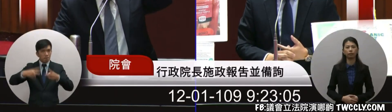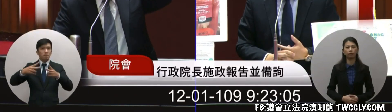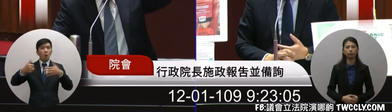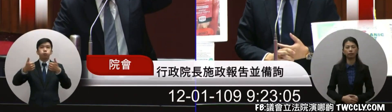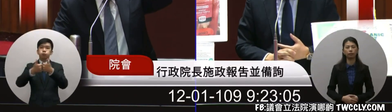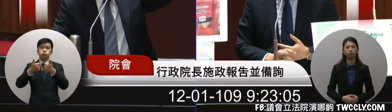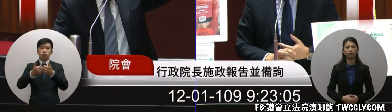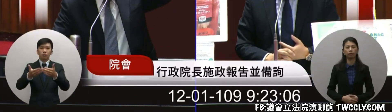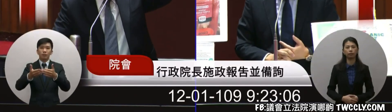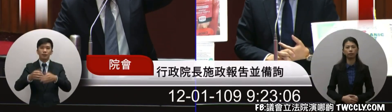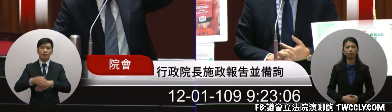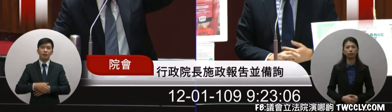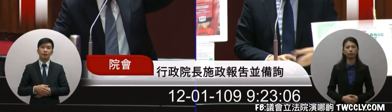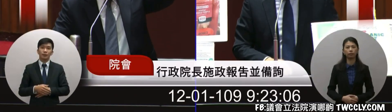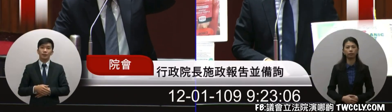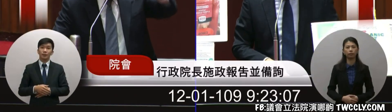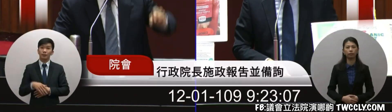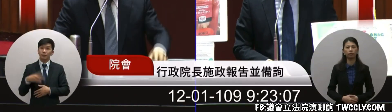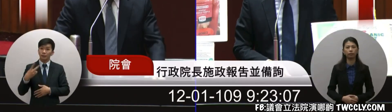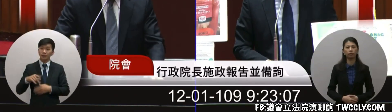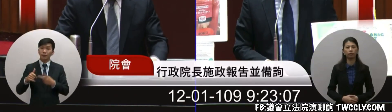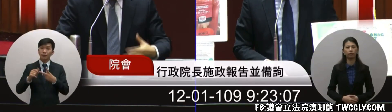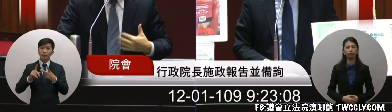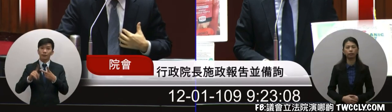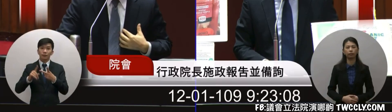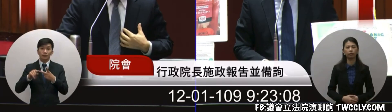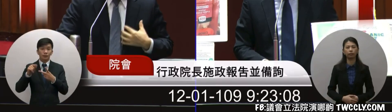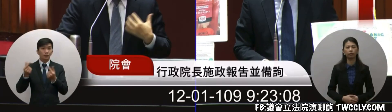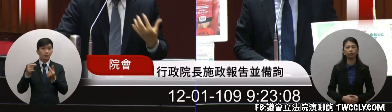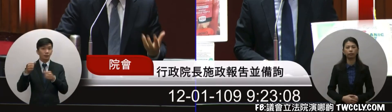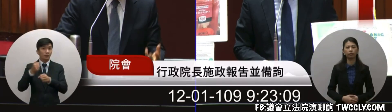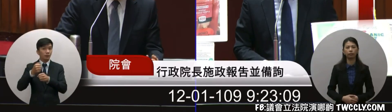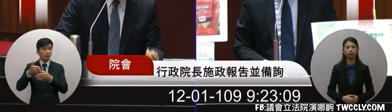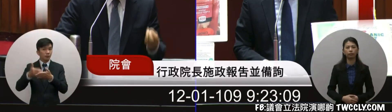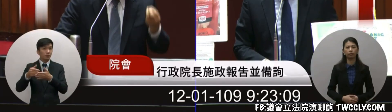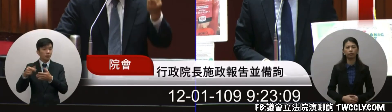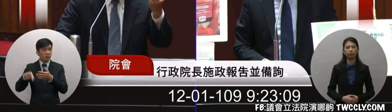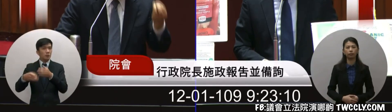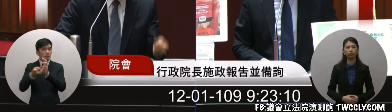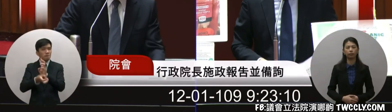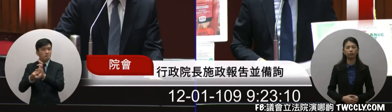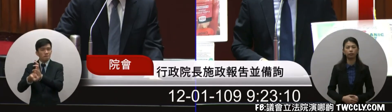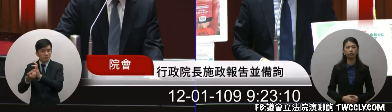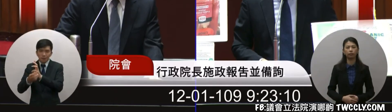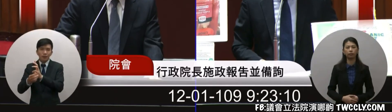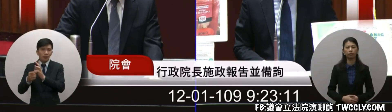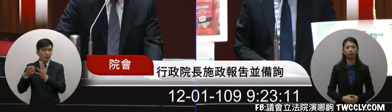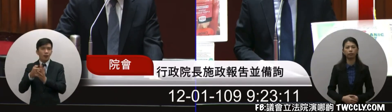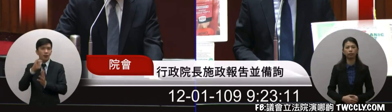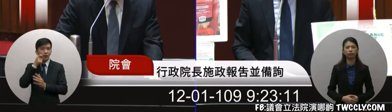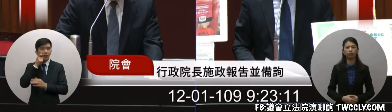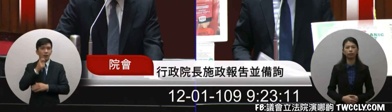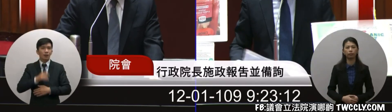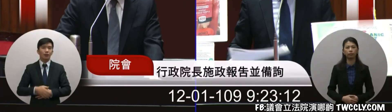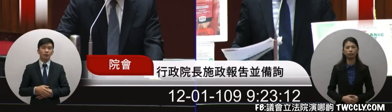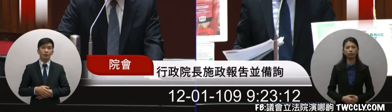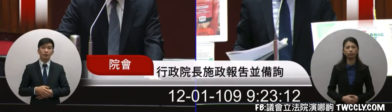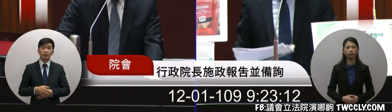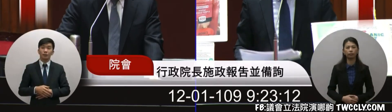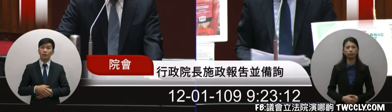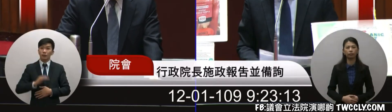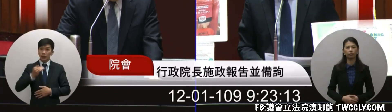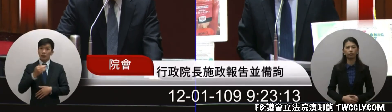指教有关这个所谓制图这些，当然院长不可能去了解到很细的作业，但我们的同